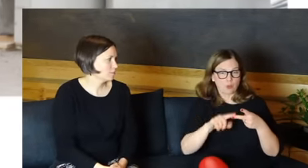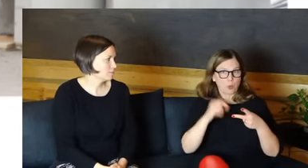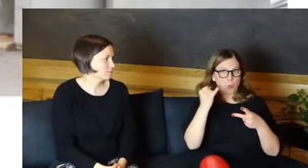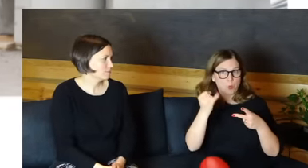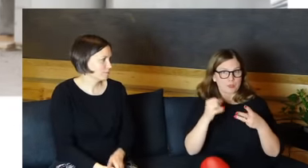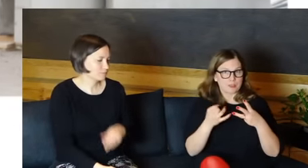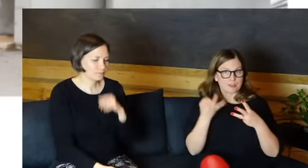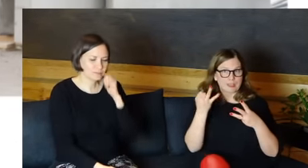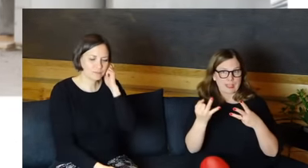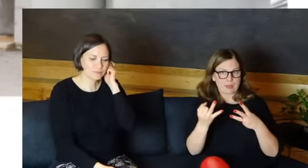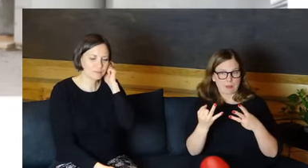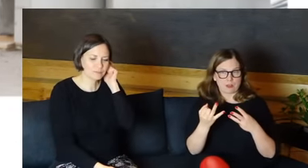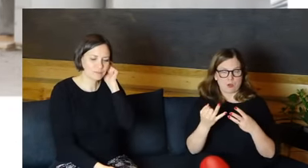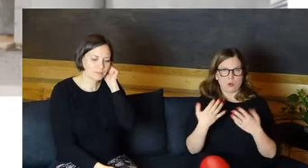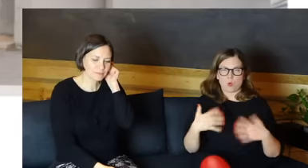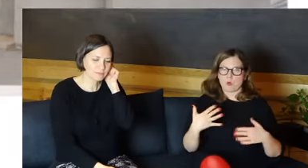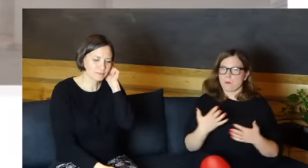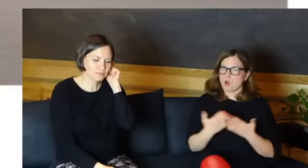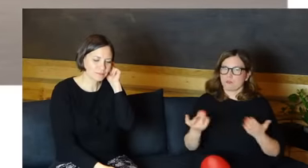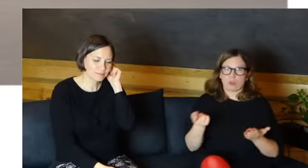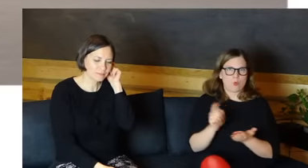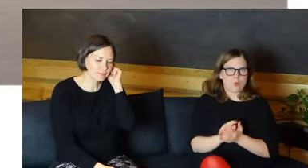Aika monta kuukautta.